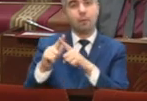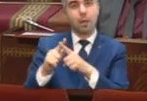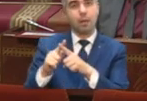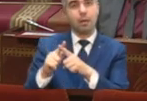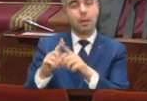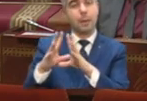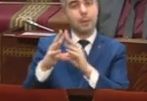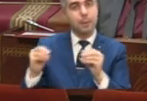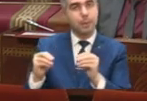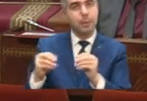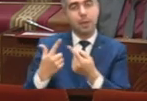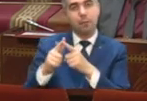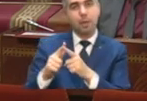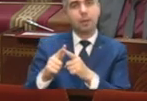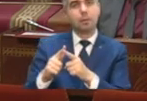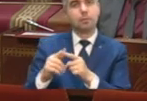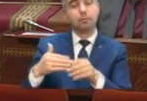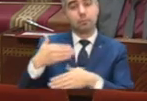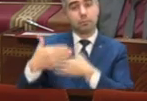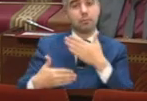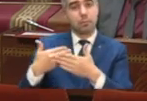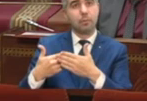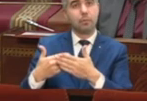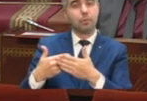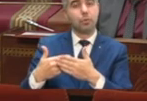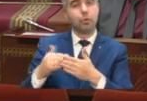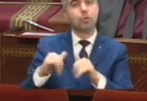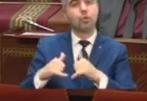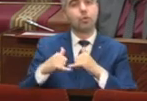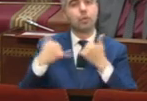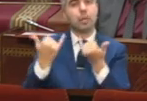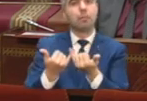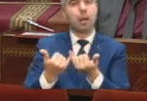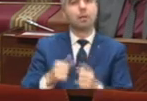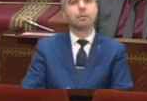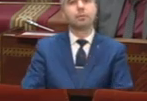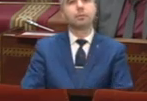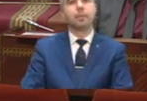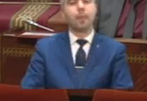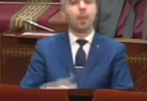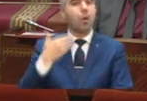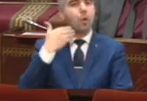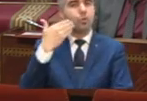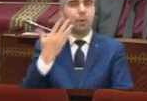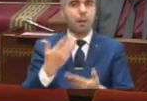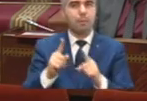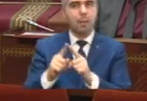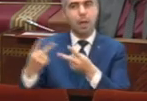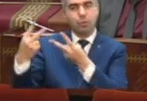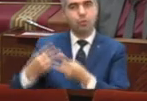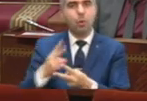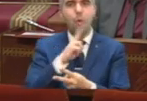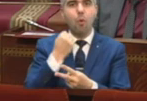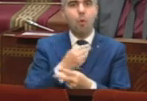غياب الحكومة بعد مرور الجلسة الأولى إلى الثانية، لكن اليوم عيب وعار أن الحكومة ما تحضرش أو